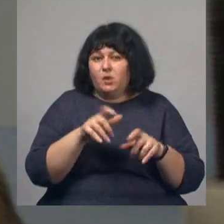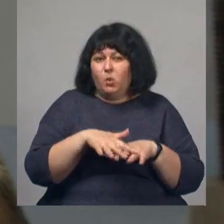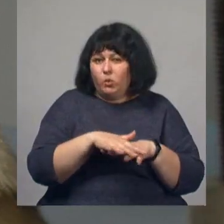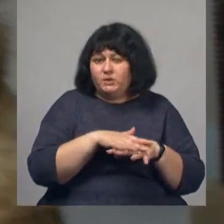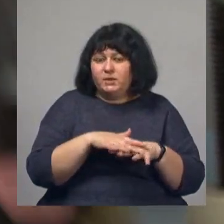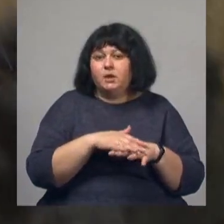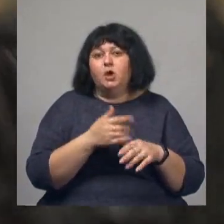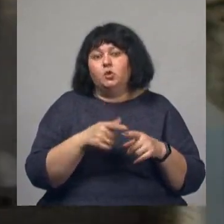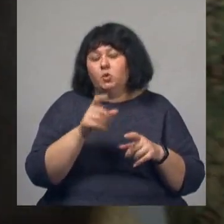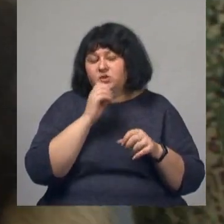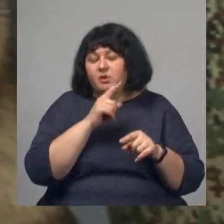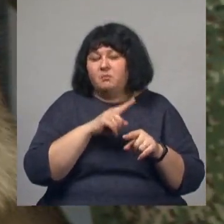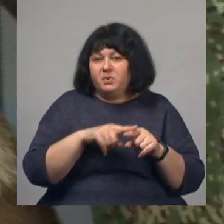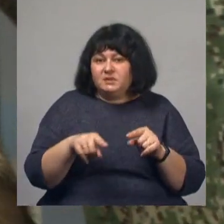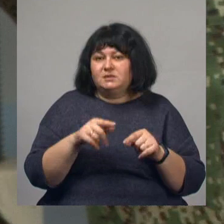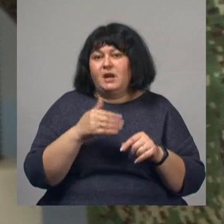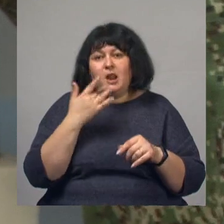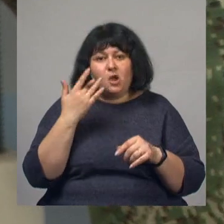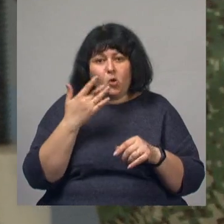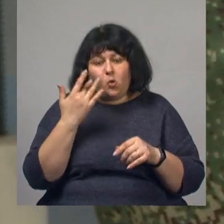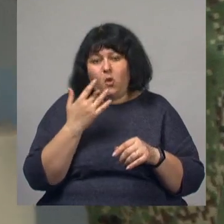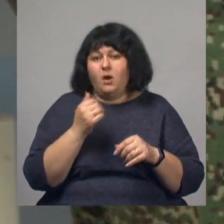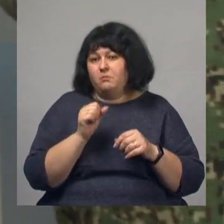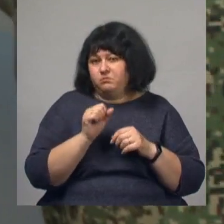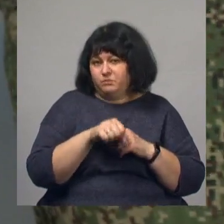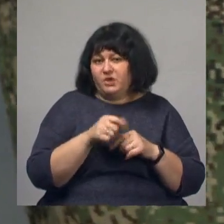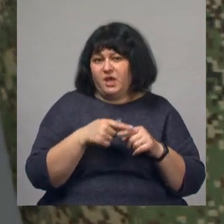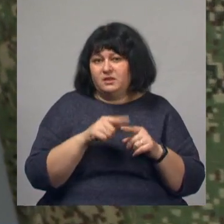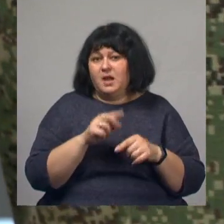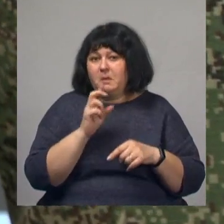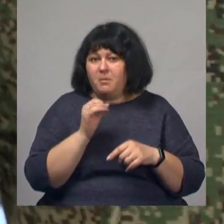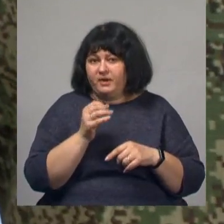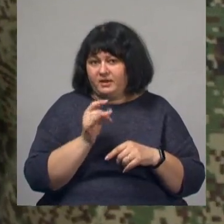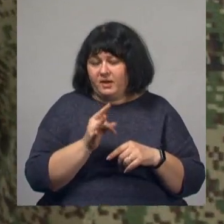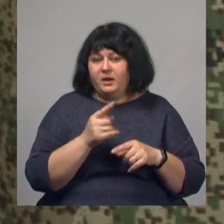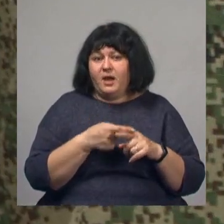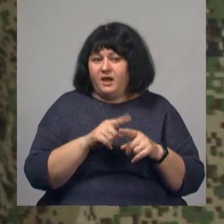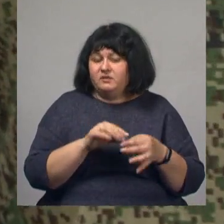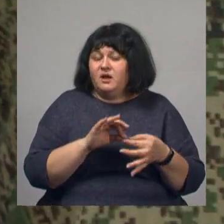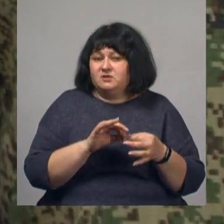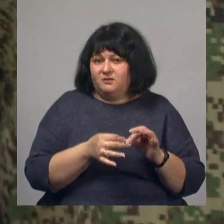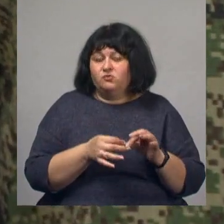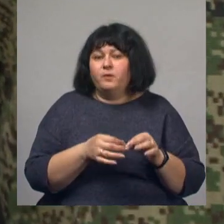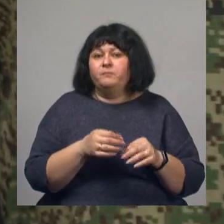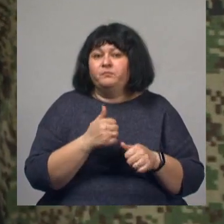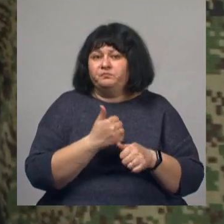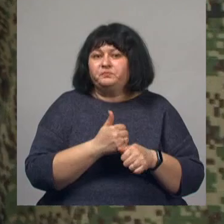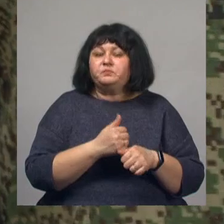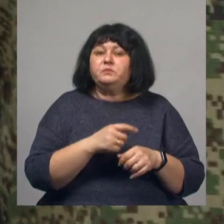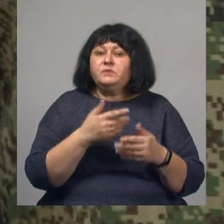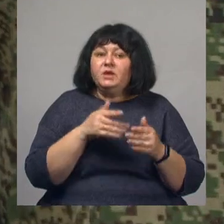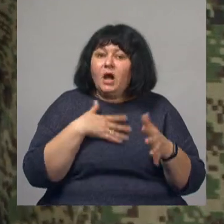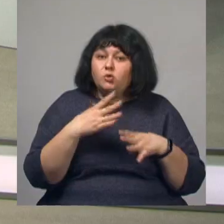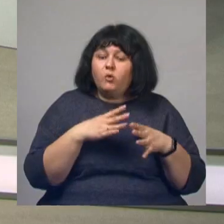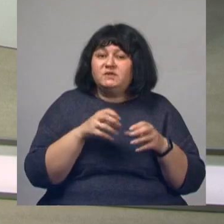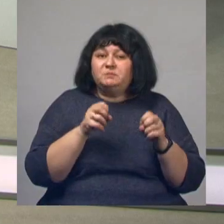она очень быстро и легко преодолевает этот барьер. И вот это самое основное. Поэтому готовить какими-то специальными